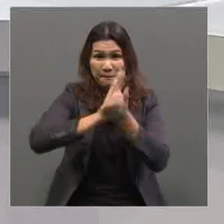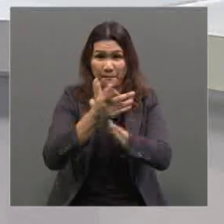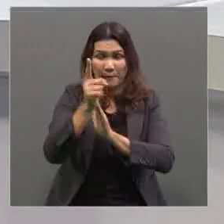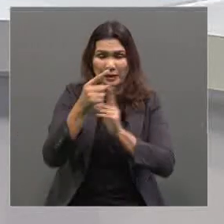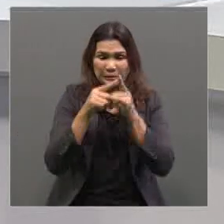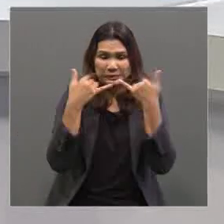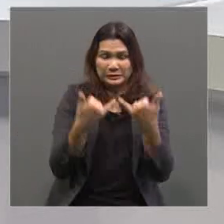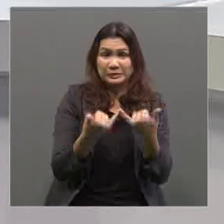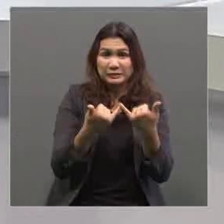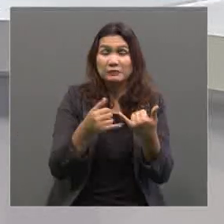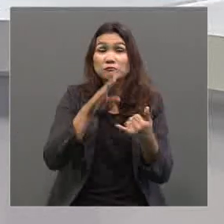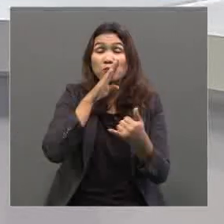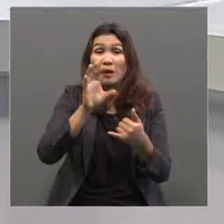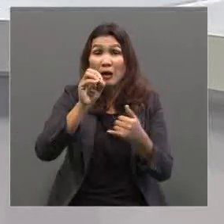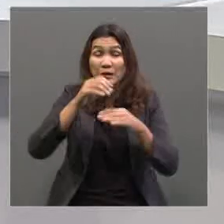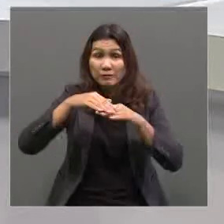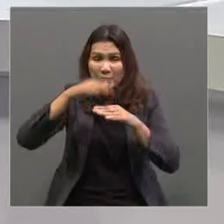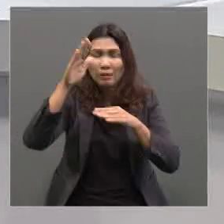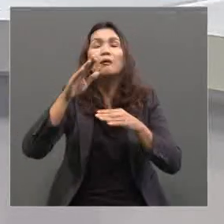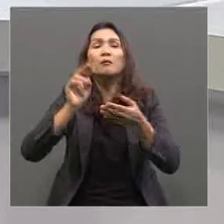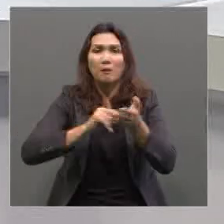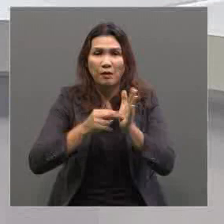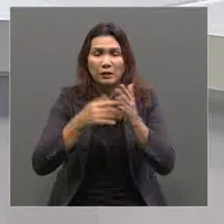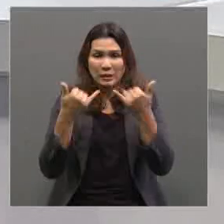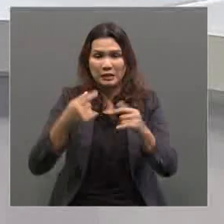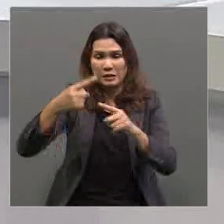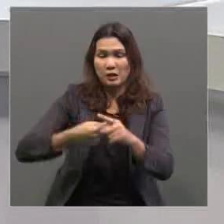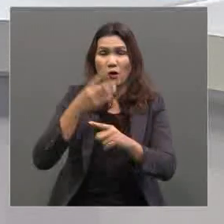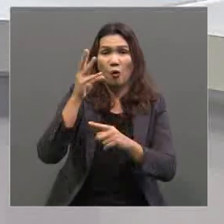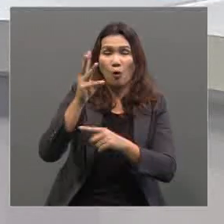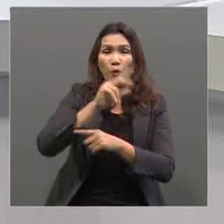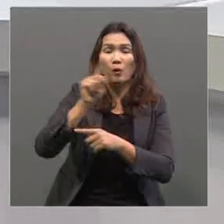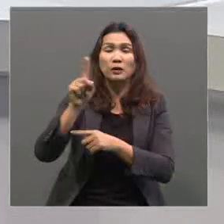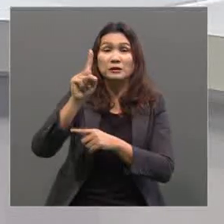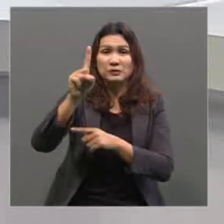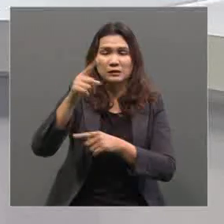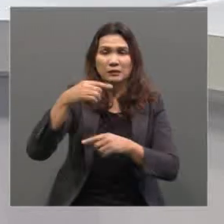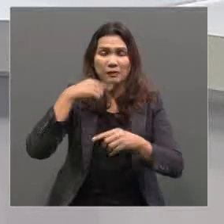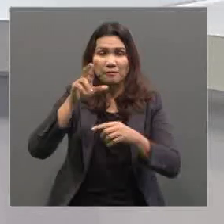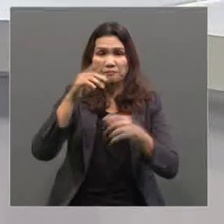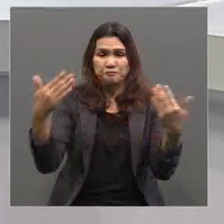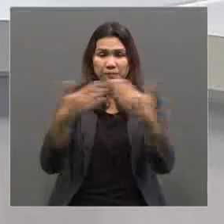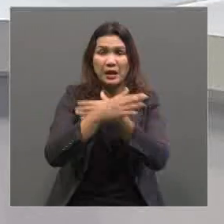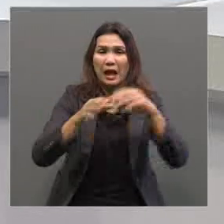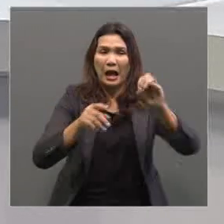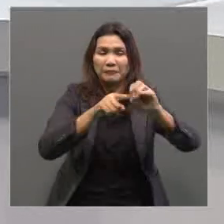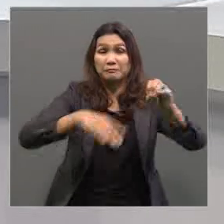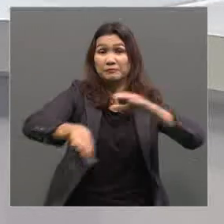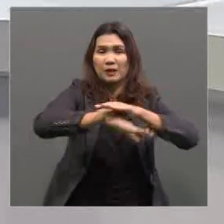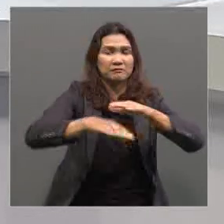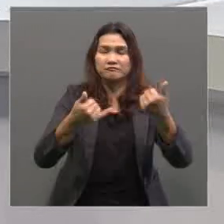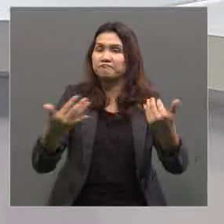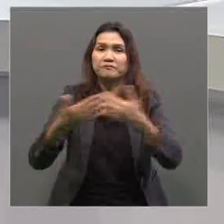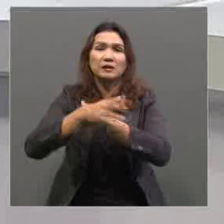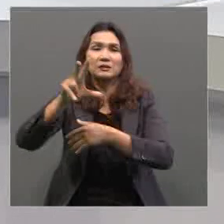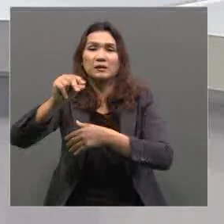จากปัจจุบันเนี่ยถ้าเกิน50อันนี้ถือว่าเกินละแต่1มิถุนายน 35.5 ไมโครกรัมต่อลูกบาศก์เมตรมันก็จะ